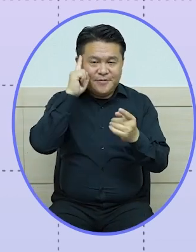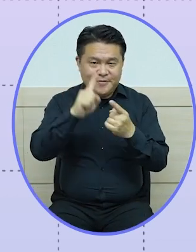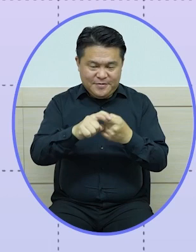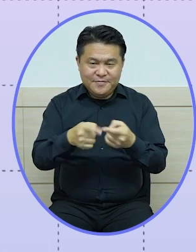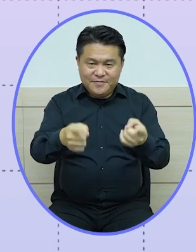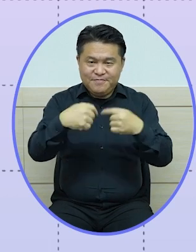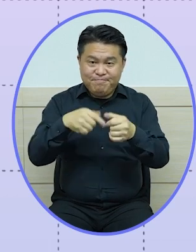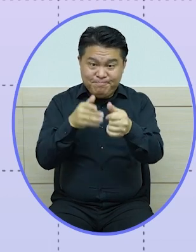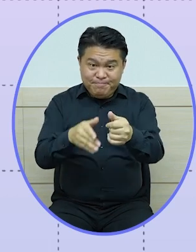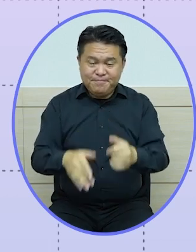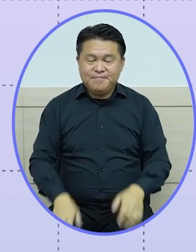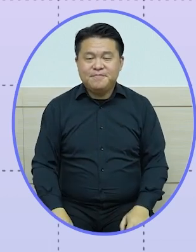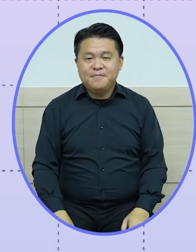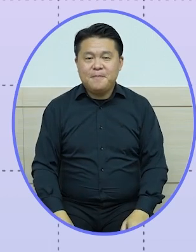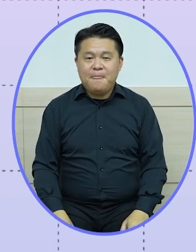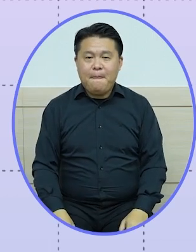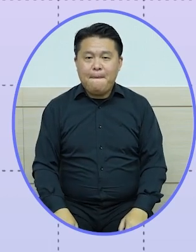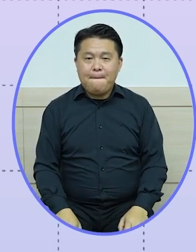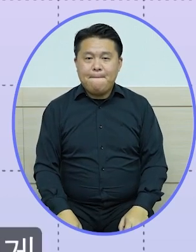부탁드리겠습니다.